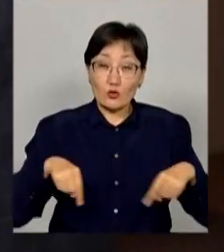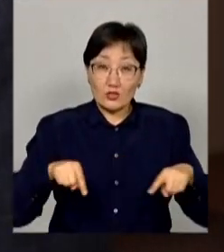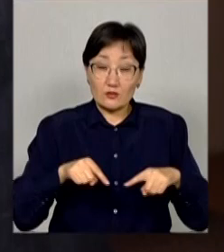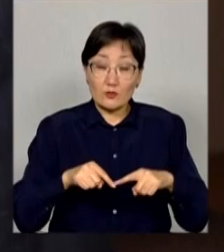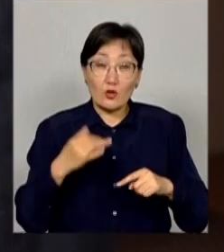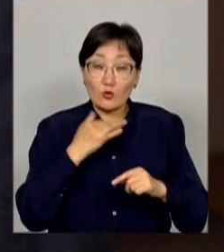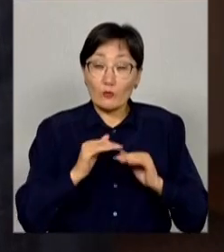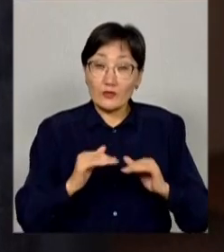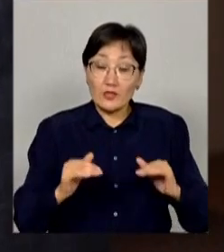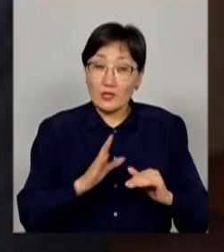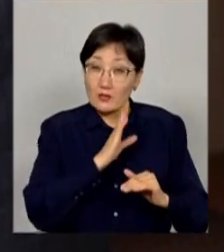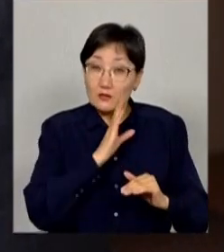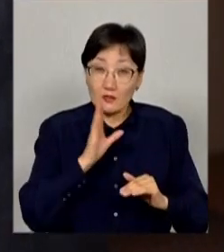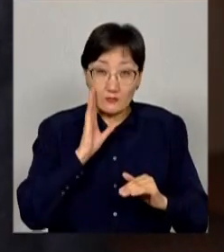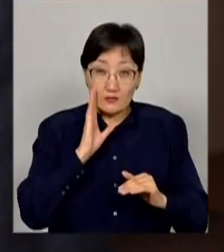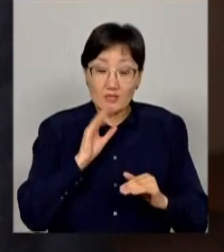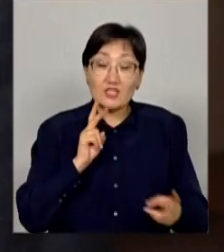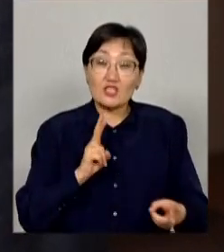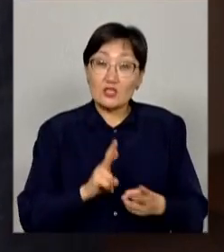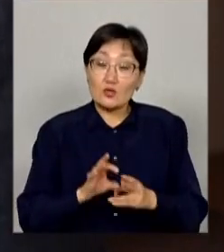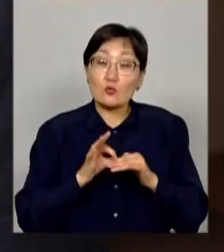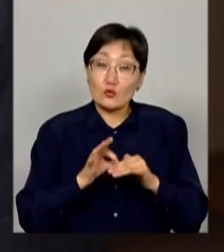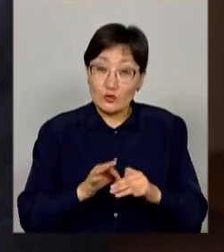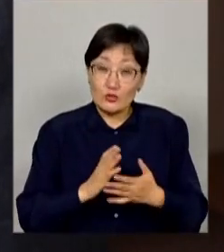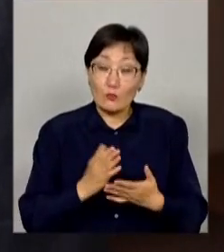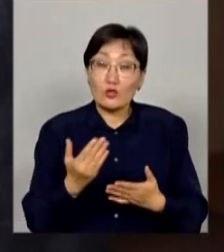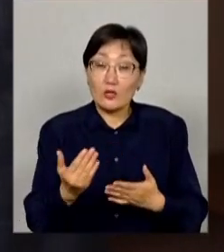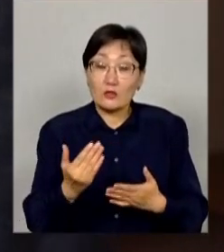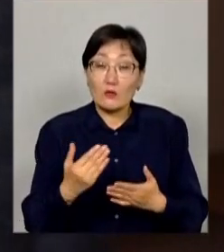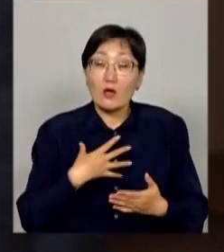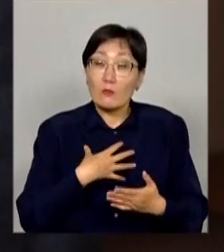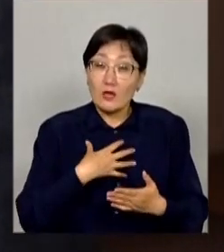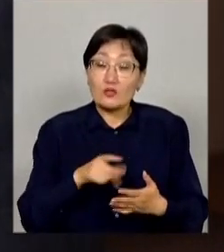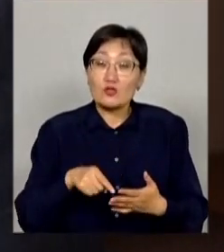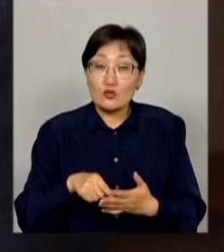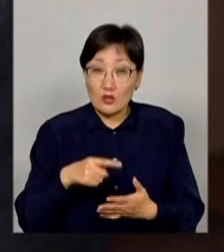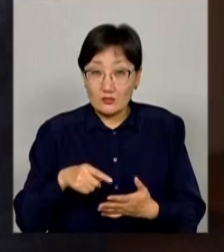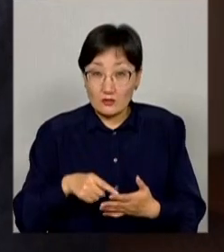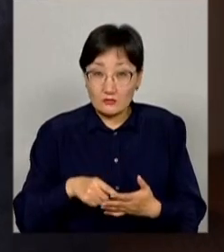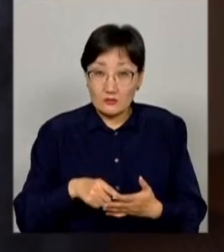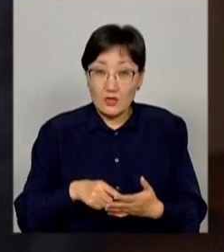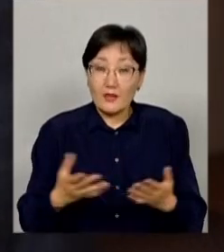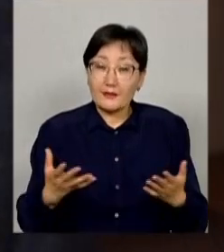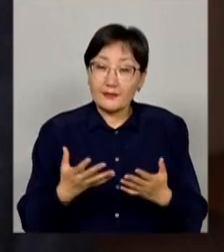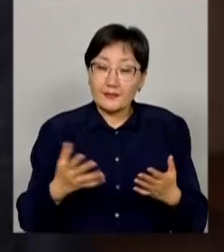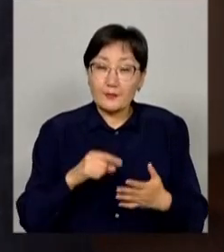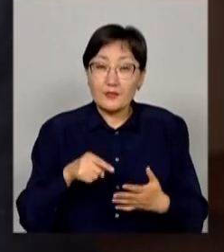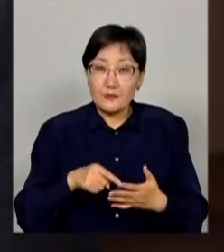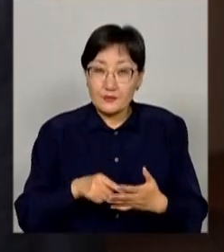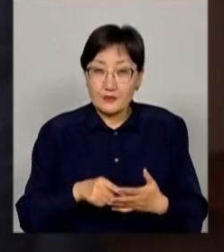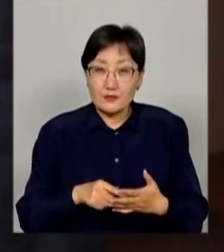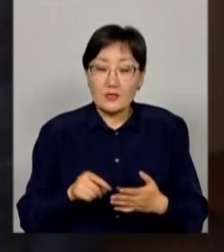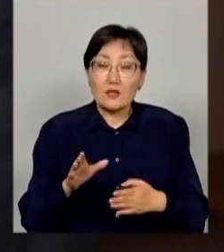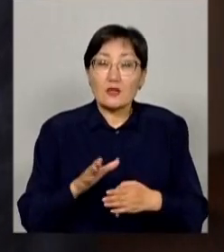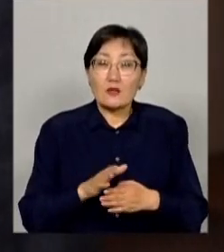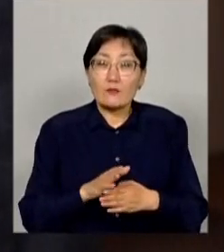орталығында көппалалы аналармен кездесу ұйымдастырамыз. Олардың ойландыратын сұрақтарын, қандай да бір мәселелерін, жеке